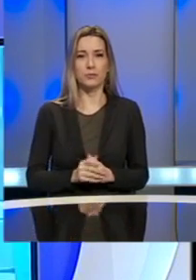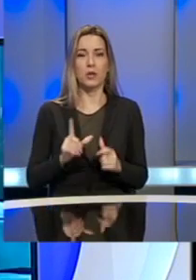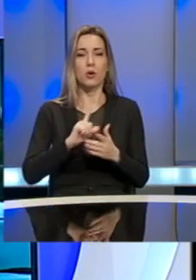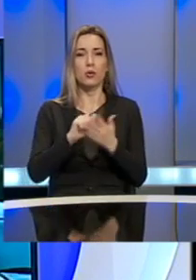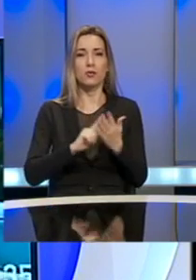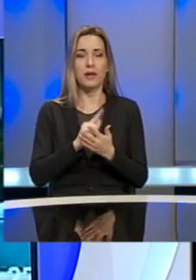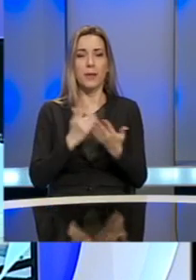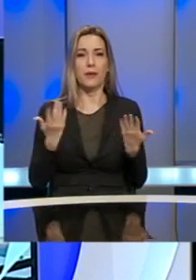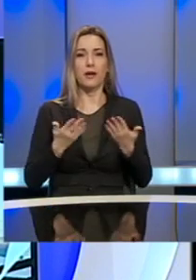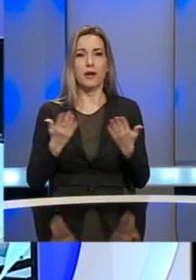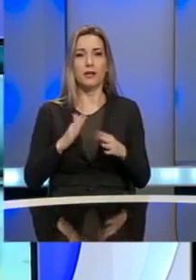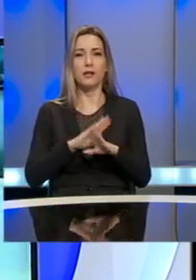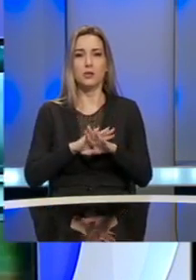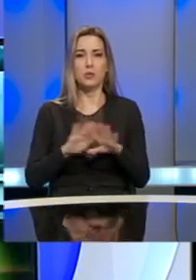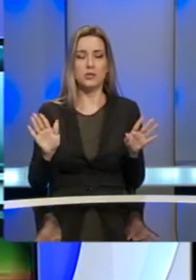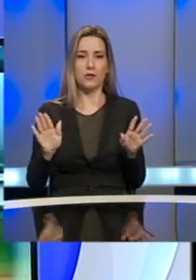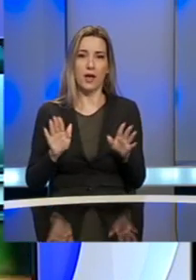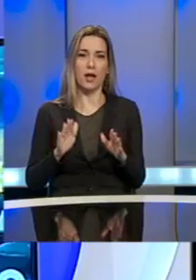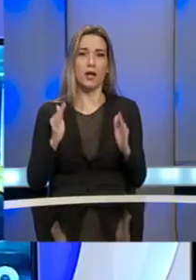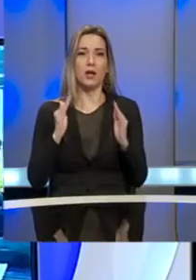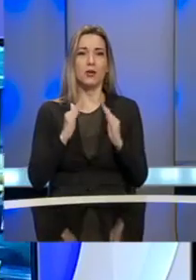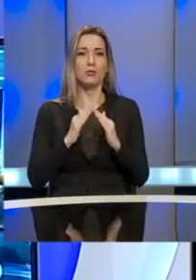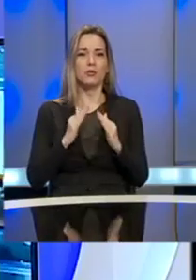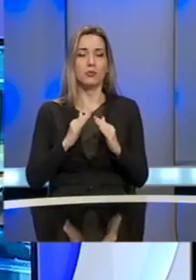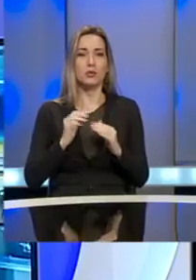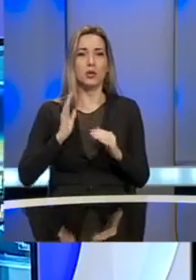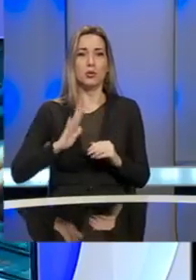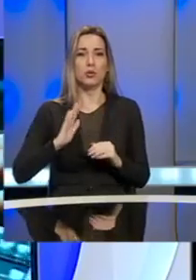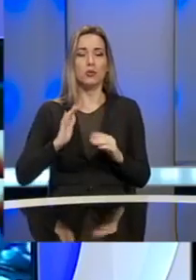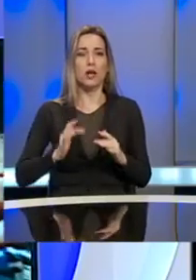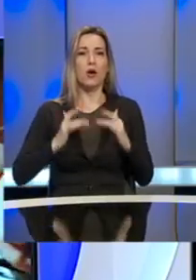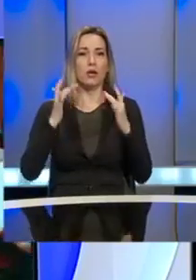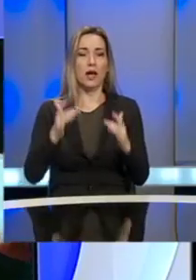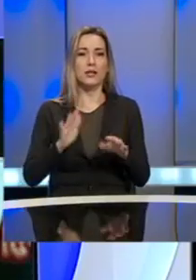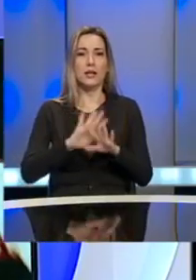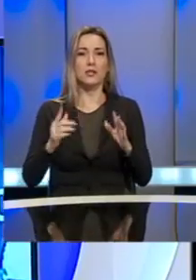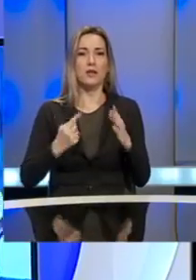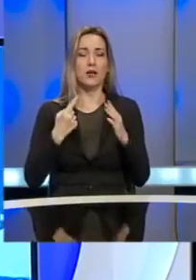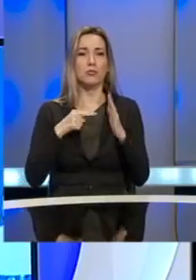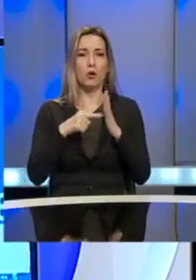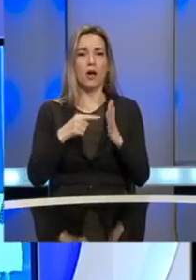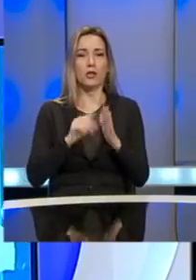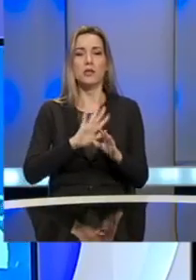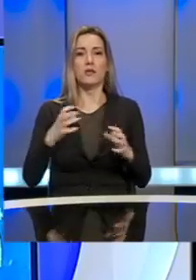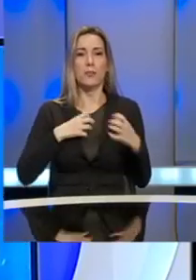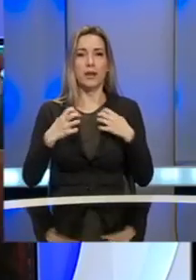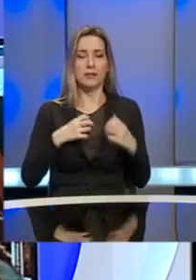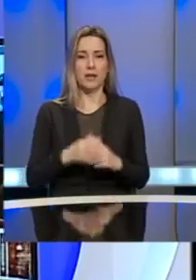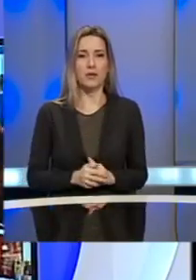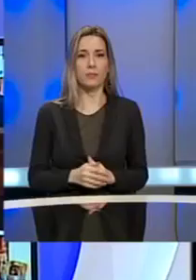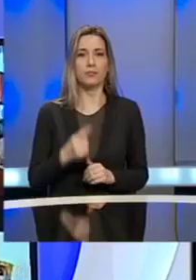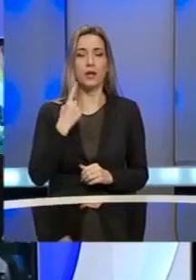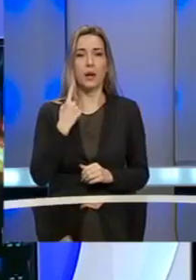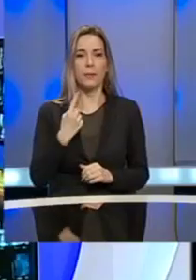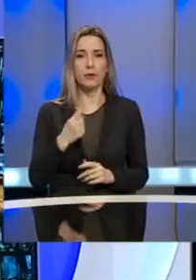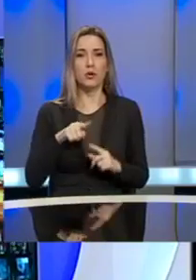vrijeme kada su sve kuće kulture otkazale sve događaje i sve predstave. Ali prvo